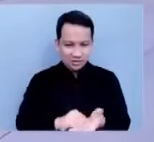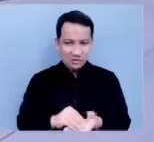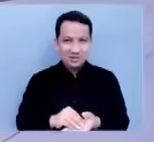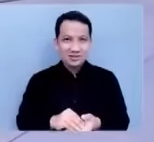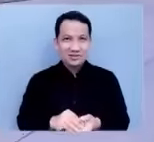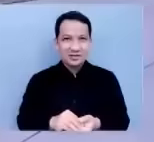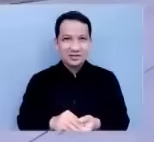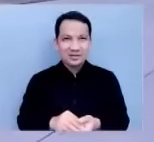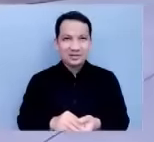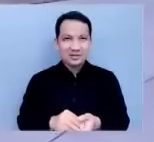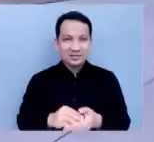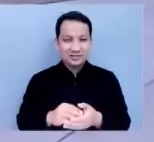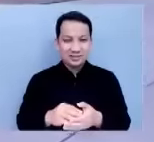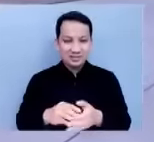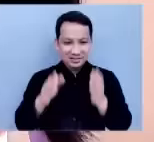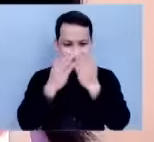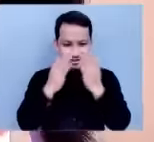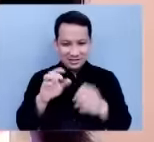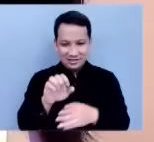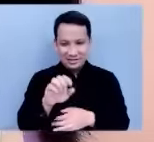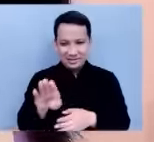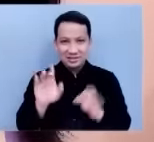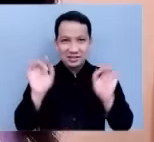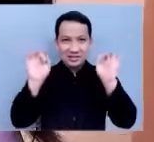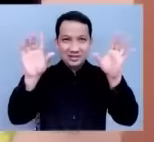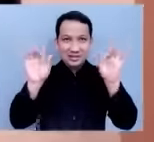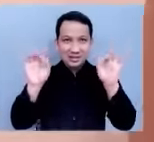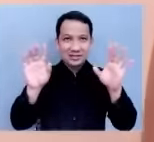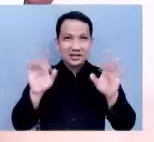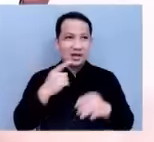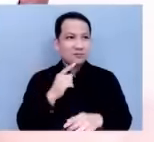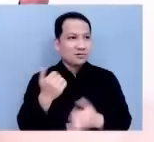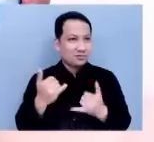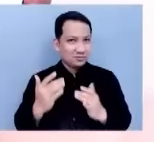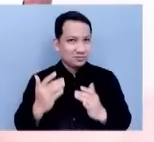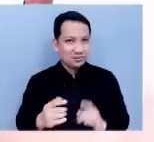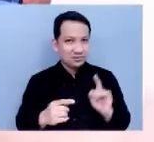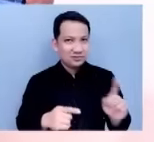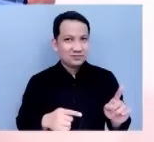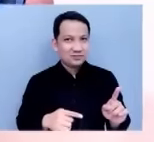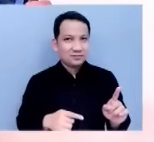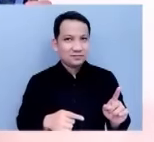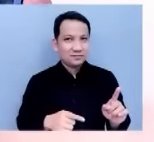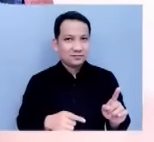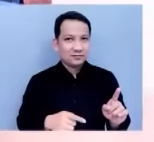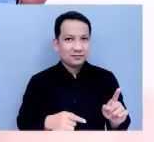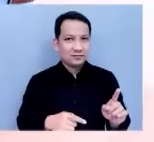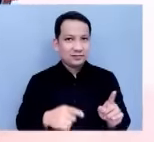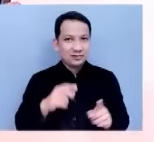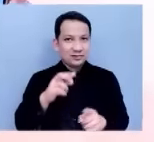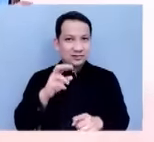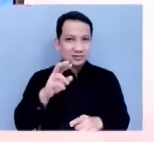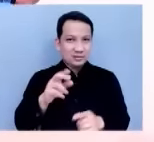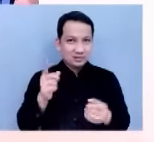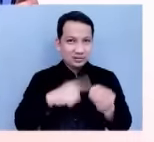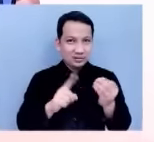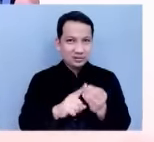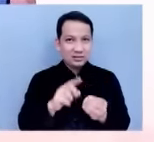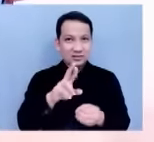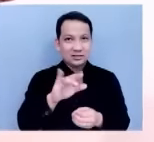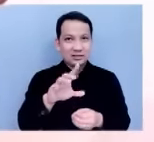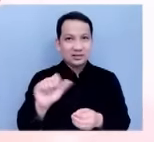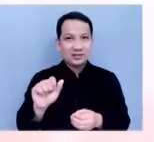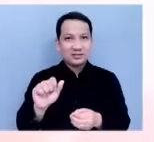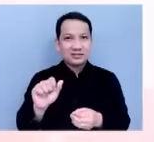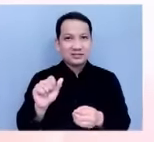ako sa Itbulaga. Volleyball player pa lang ako noon. Tapos nag-guest ako sa Ryza Mae Show. Nauna kang host sa akin